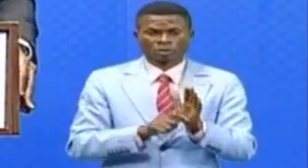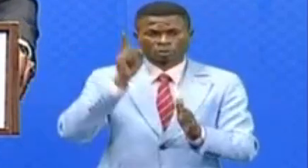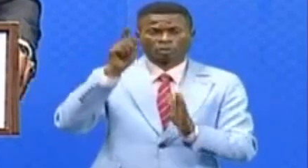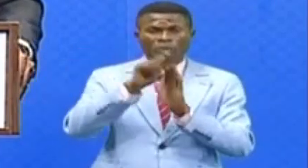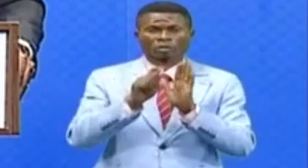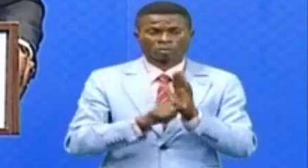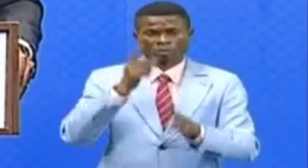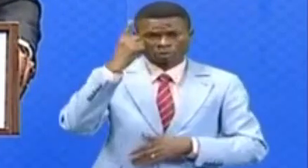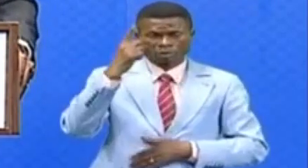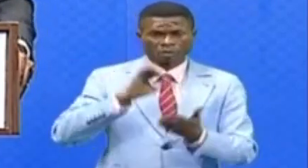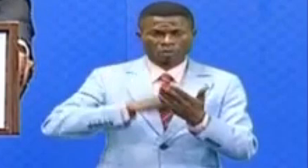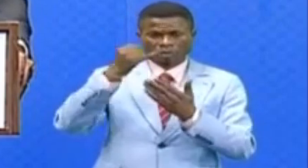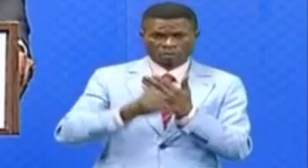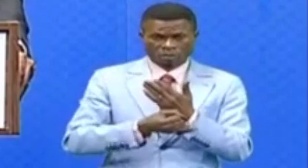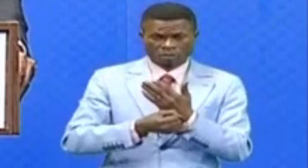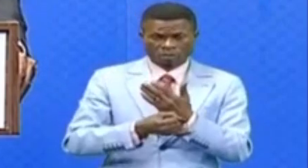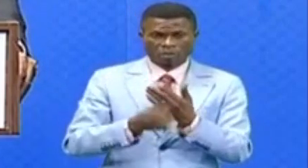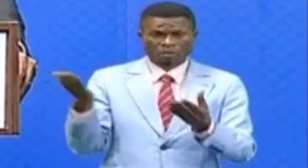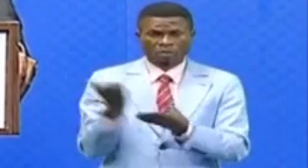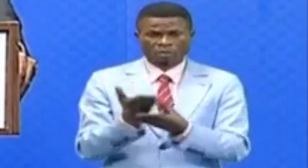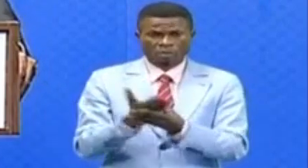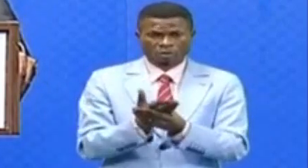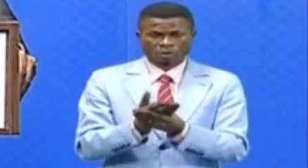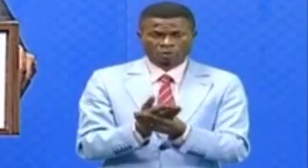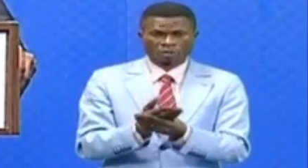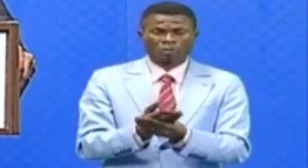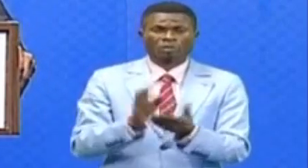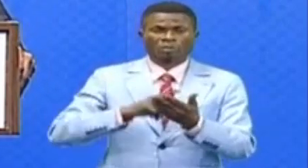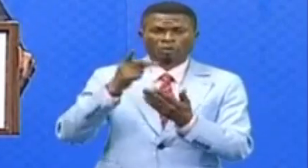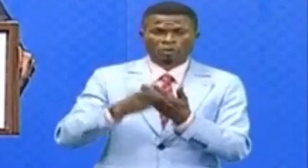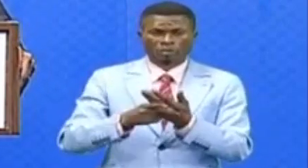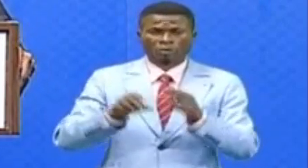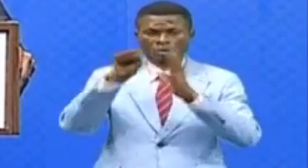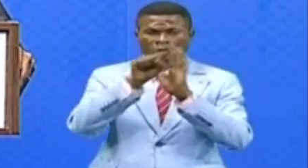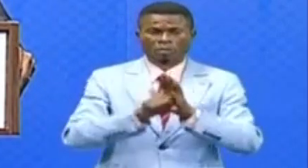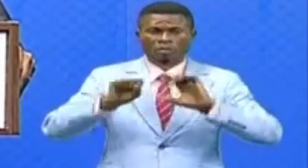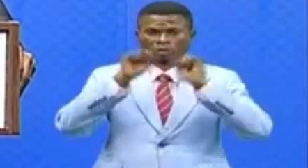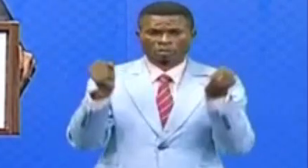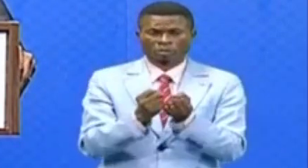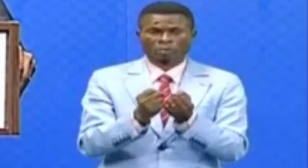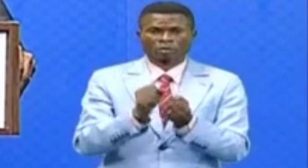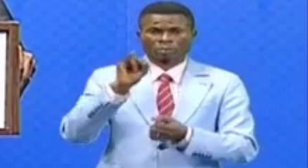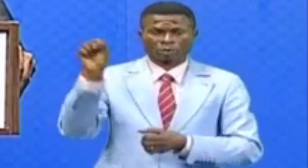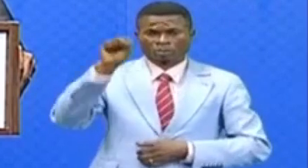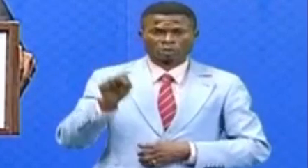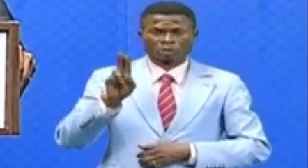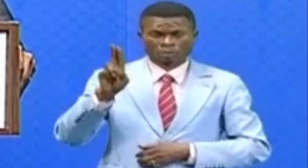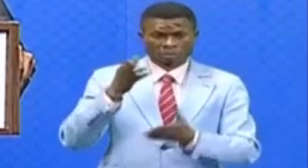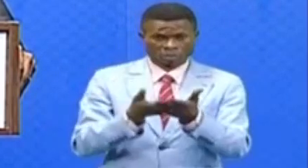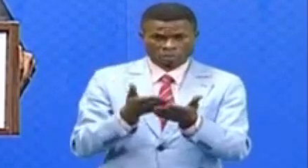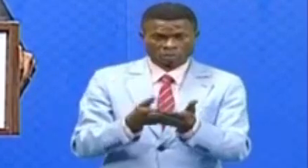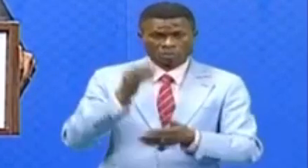texte, projet d'un contrat de joint venture et projet des statuts de la société issue de celle-ci.